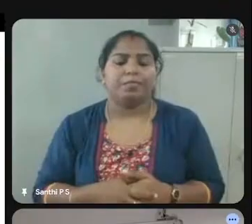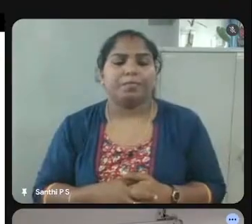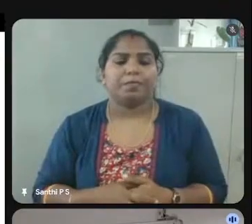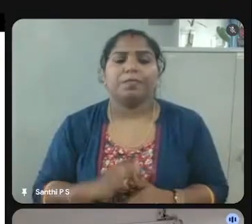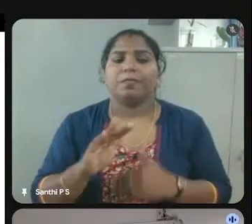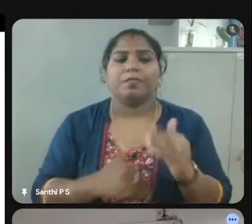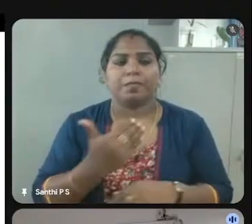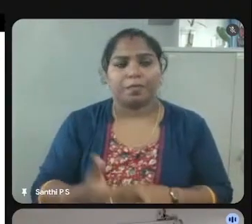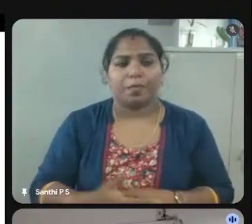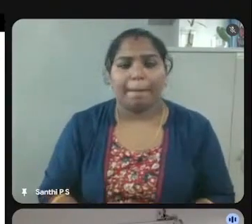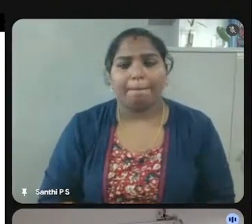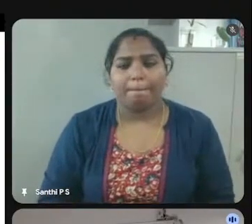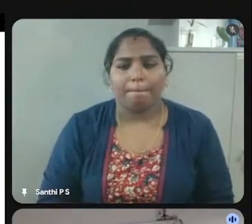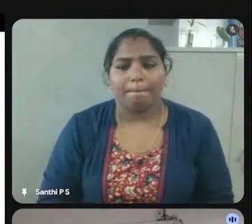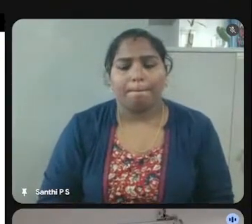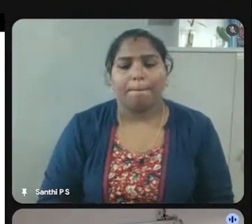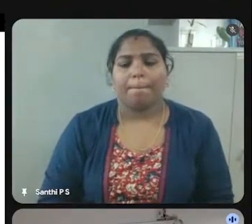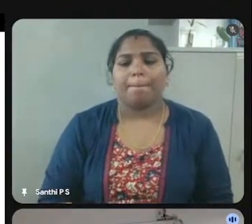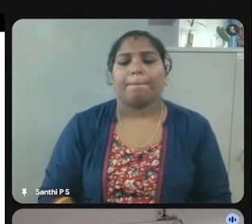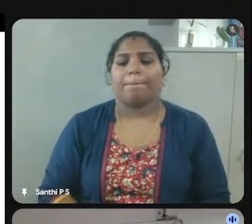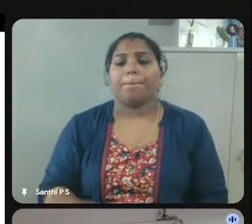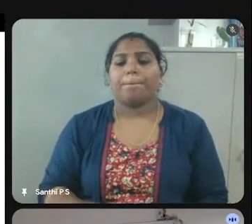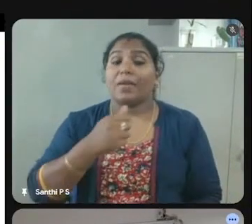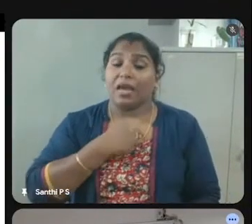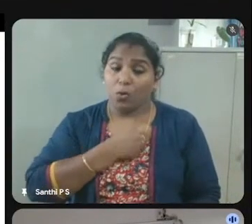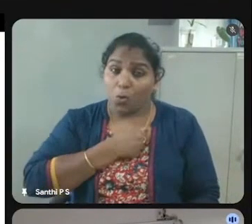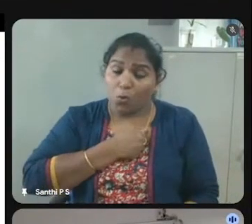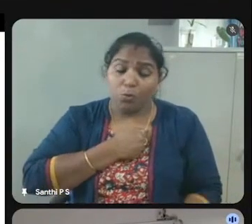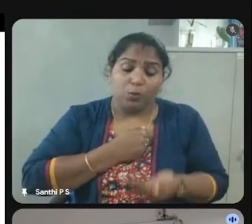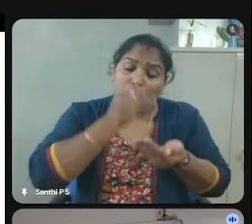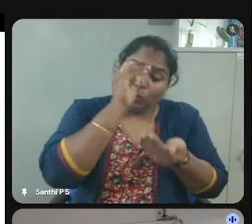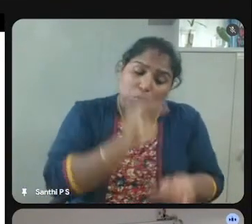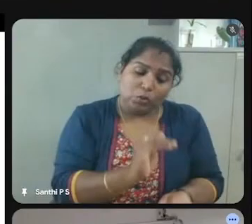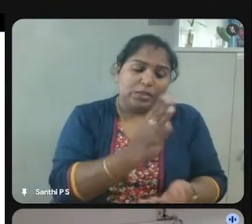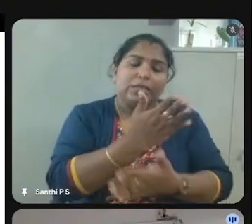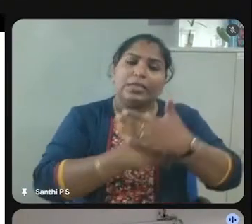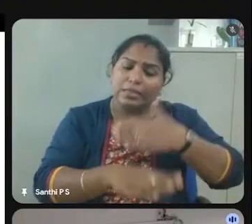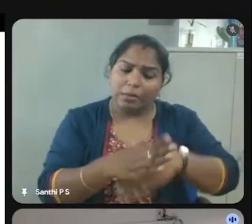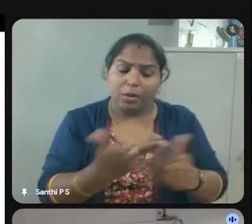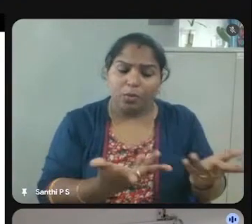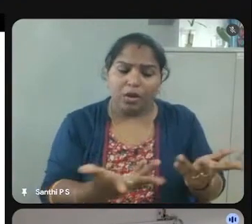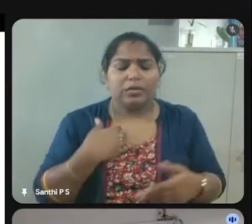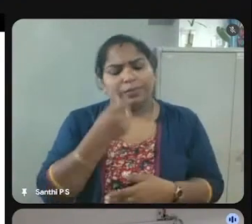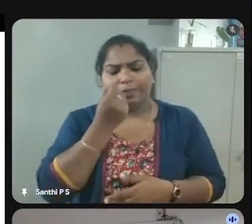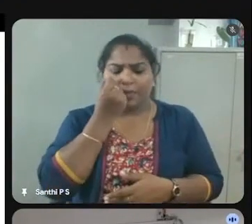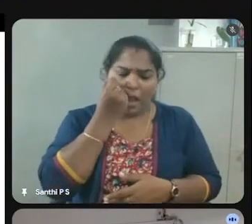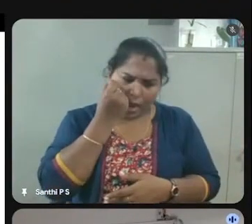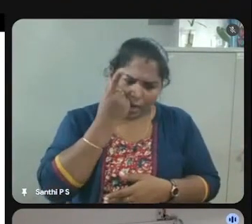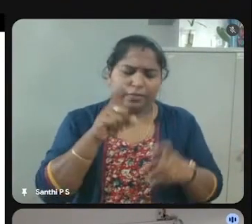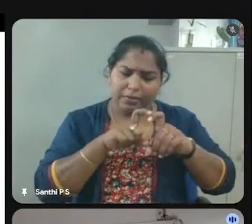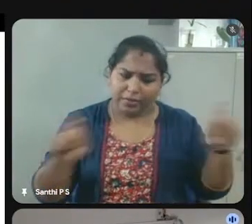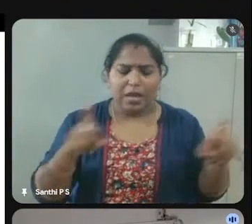പിന്നെ എന്റെ കുട്ടിയുടെ ഭിന്നശേഷി എന്റെ ജീവിത യാഥാർത്ഥ്യമാണ്. അതിനകത്ത് എനിക്ക് മാറ്റം കൊണ്ടുവരാൻ